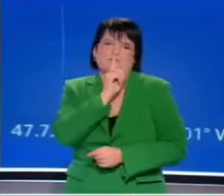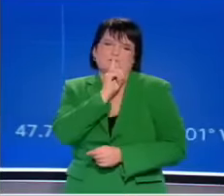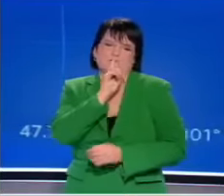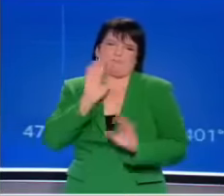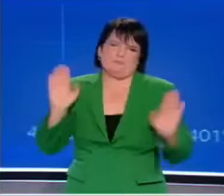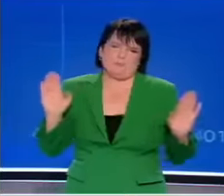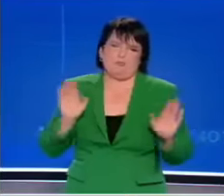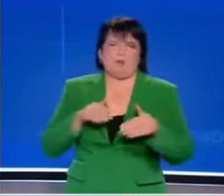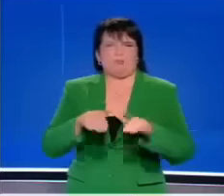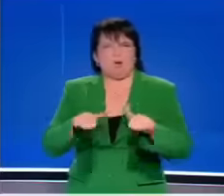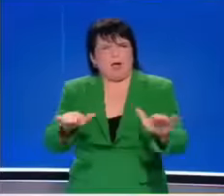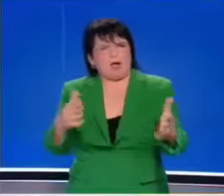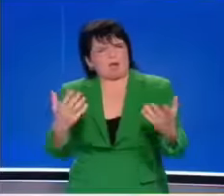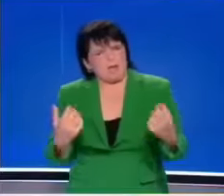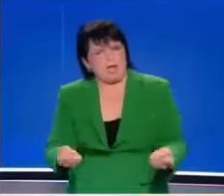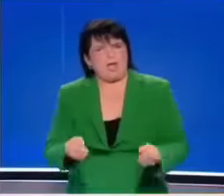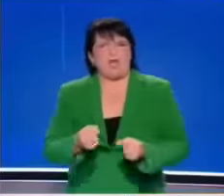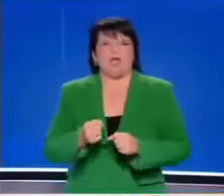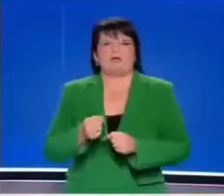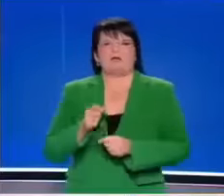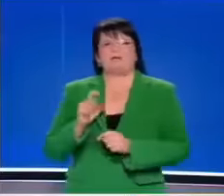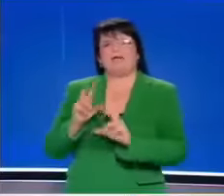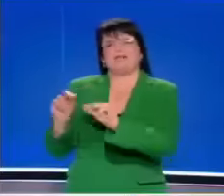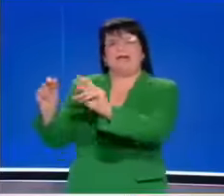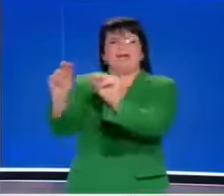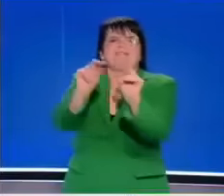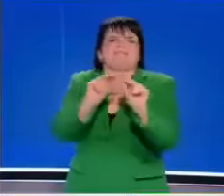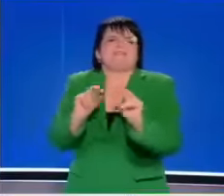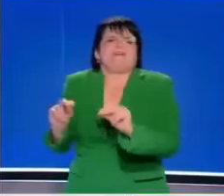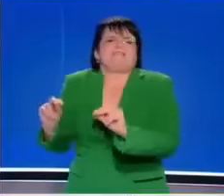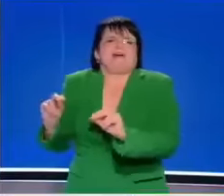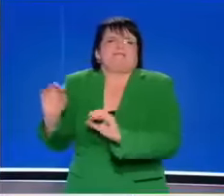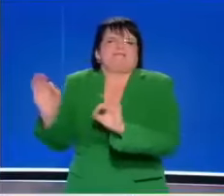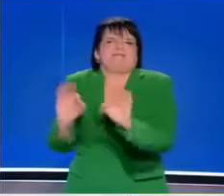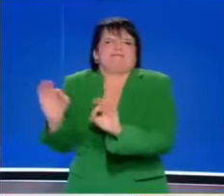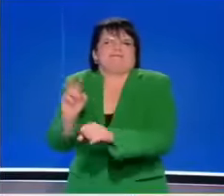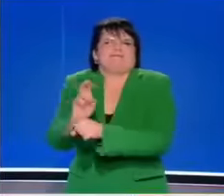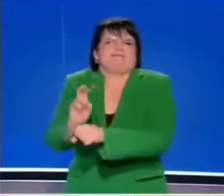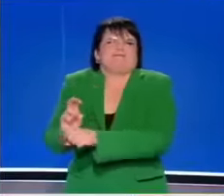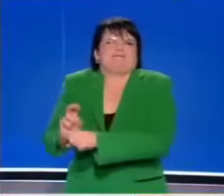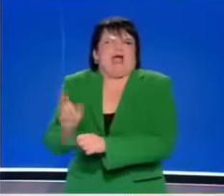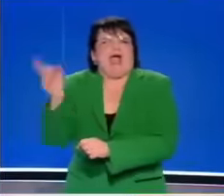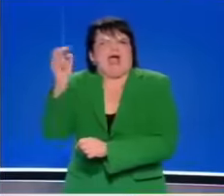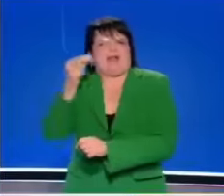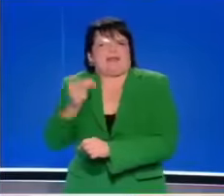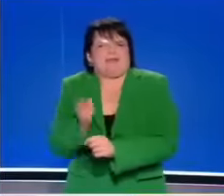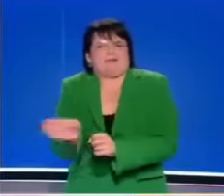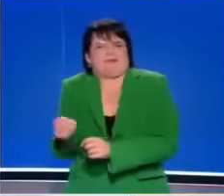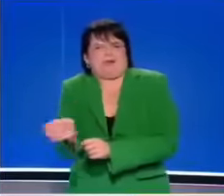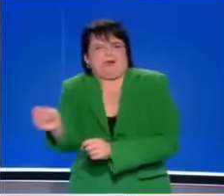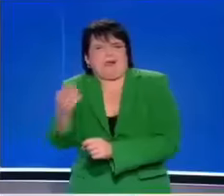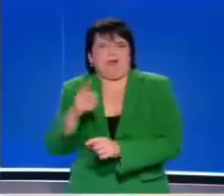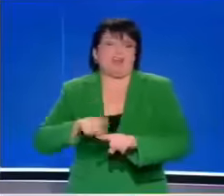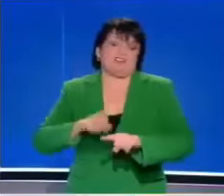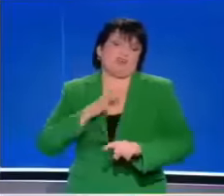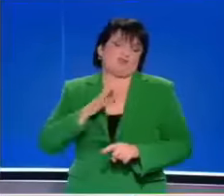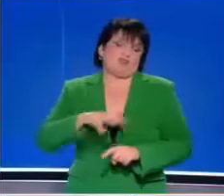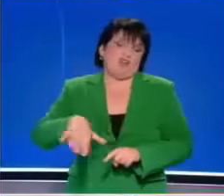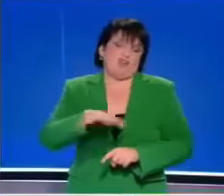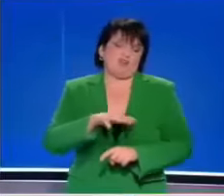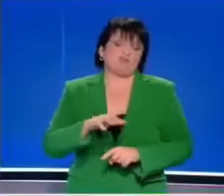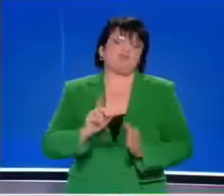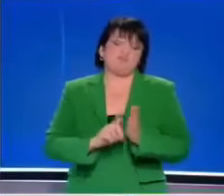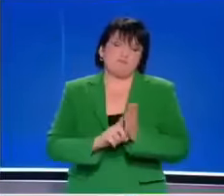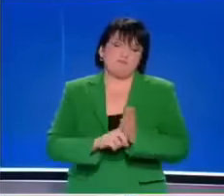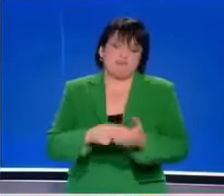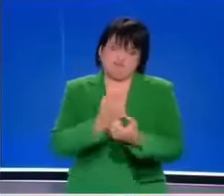έχει το σύστημα προπαγάνδας του έχει βάλλει τα παλά ια του να λένε ποθε έσειε κάθε τ το οποίο υπάρχει στην κοινωνία μας και είναι και καιρός οο ελληνικός λαός να στείλει ένα